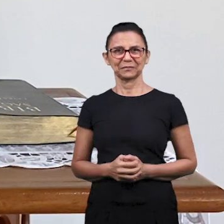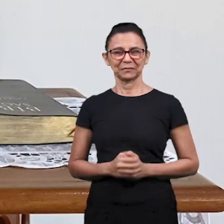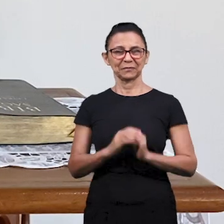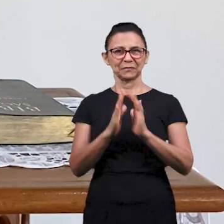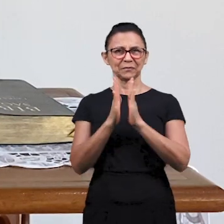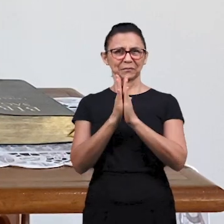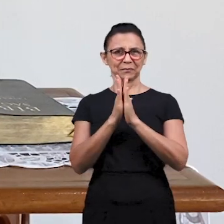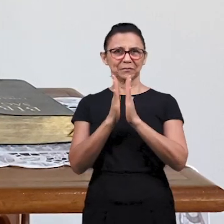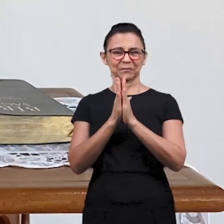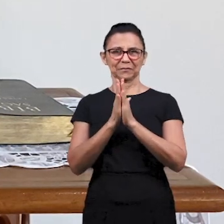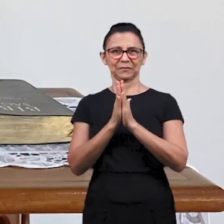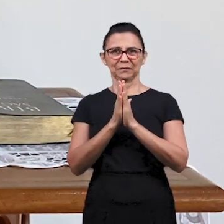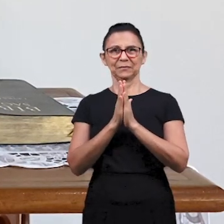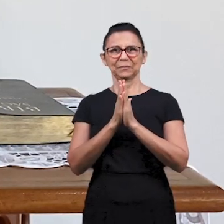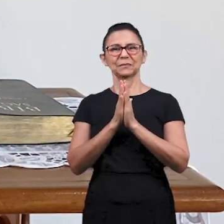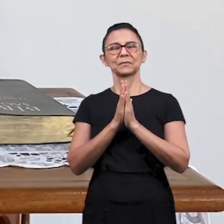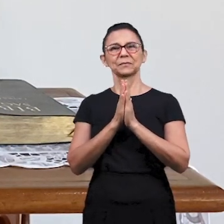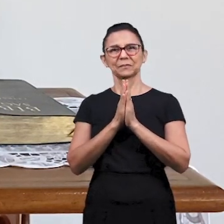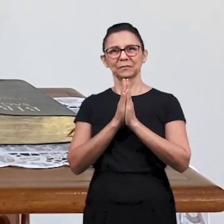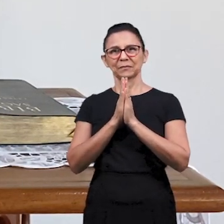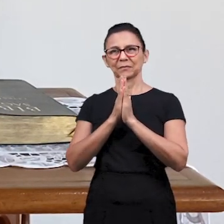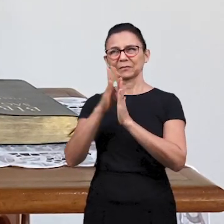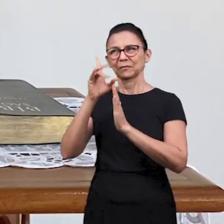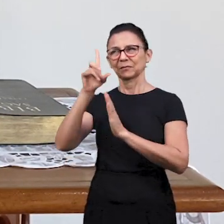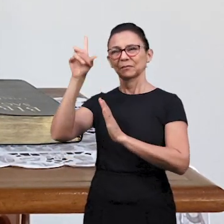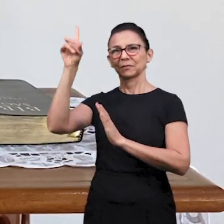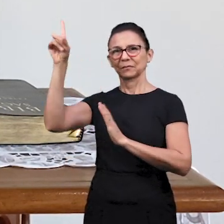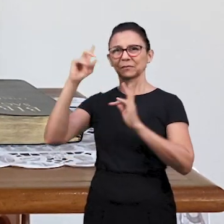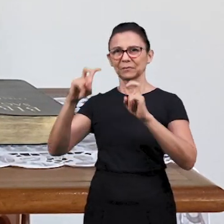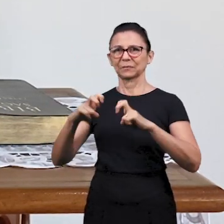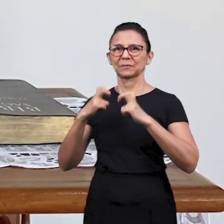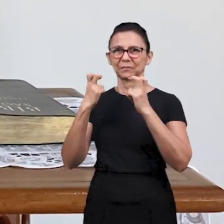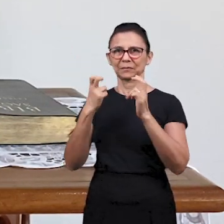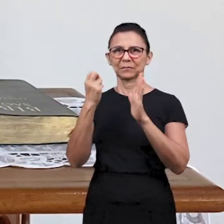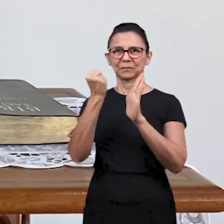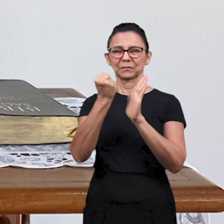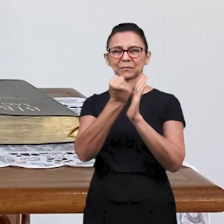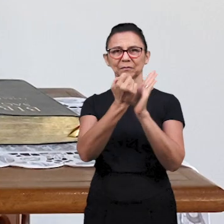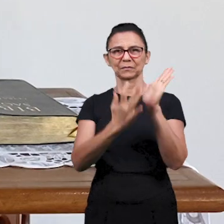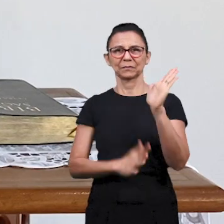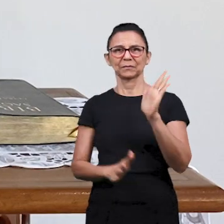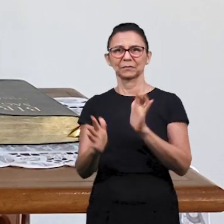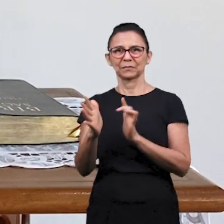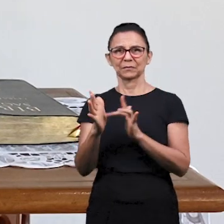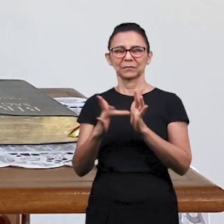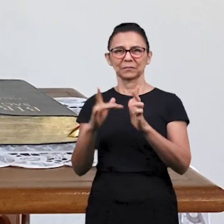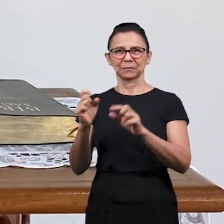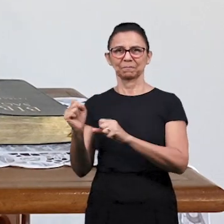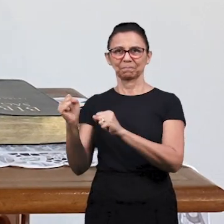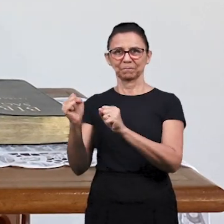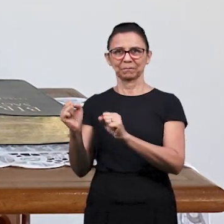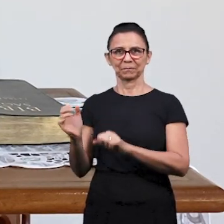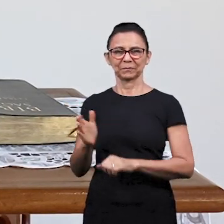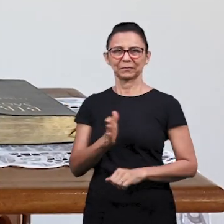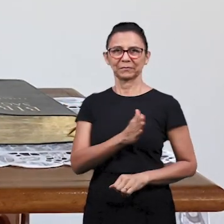наши глаза и помолимся Господу, взывая о силе крови Иисуса.